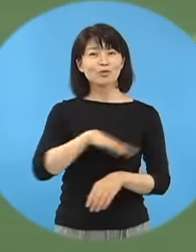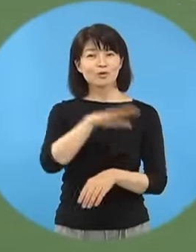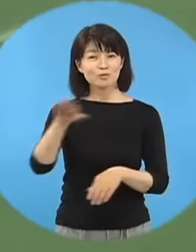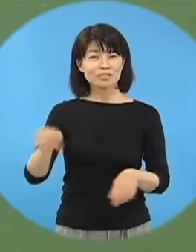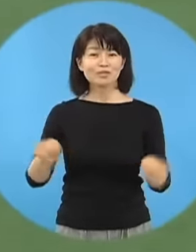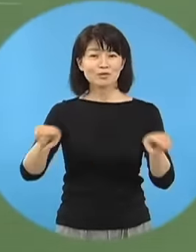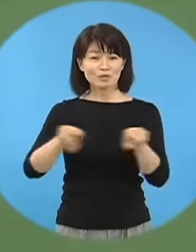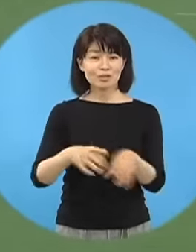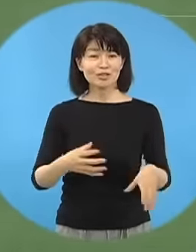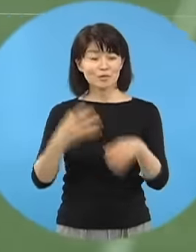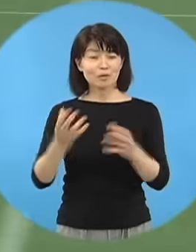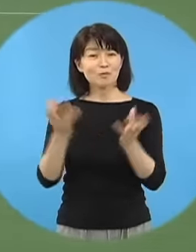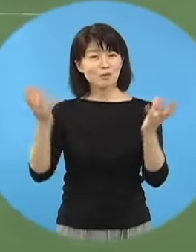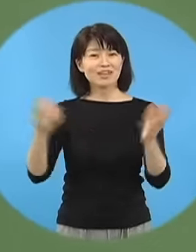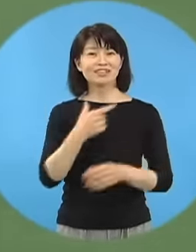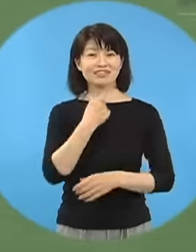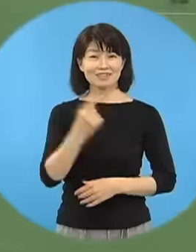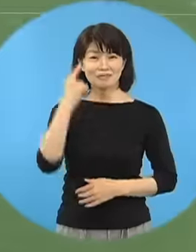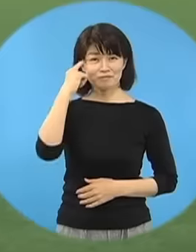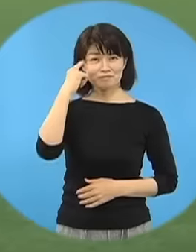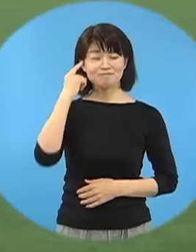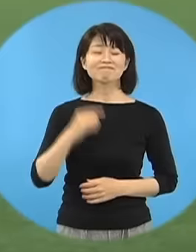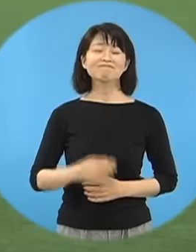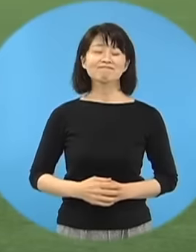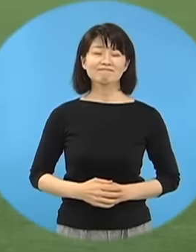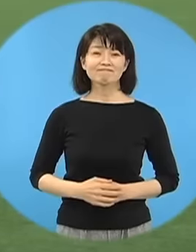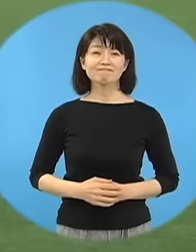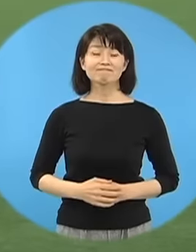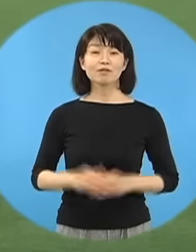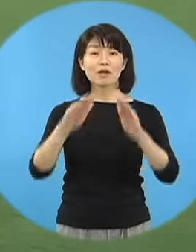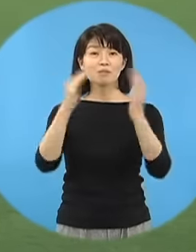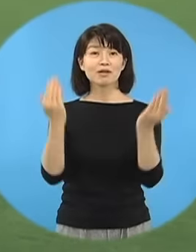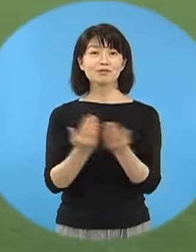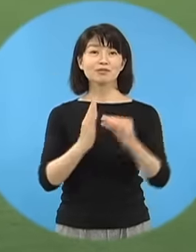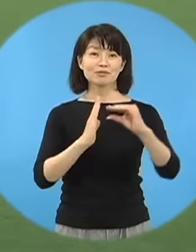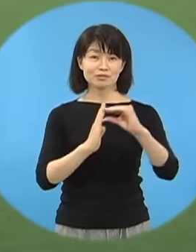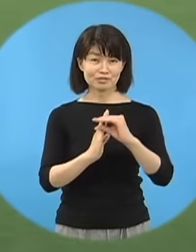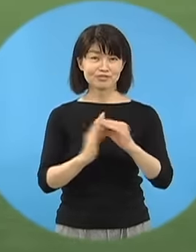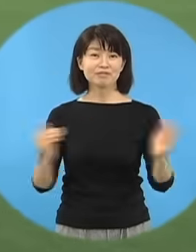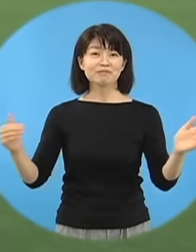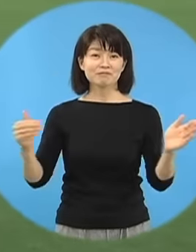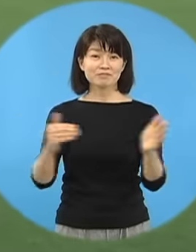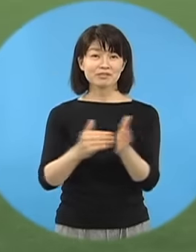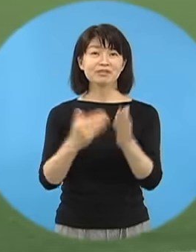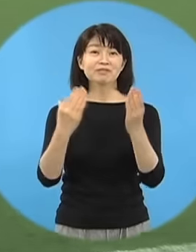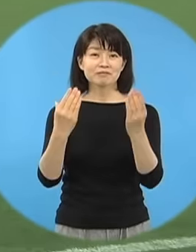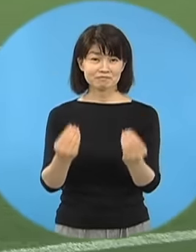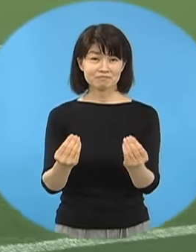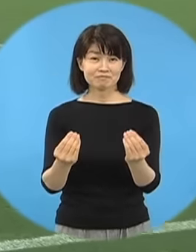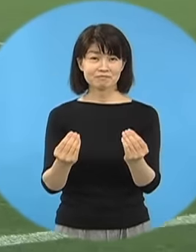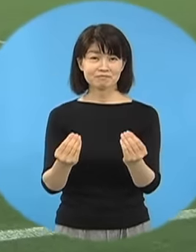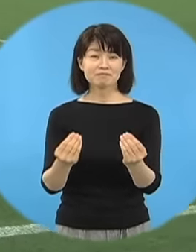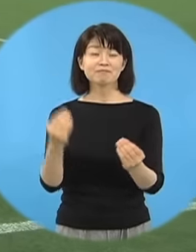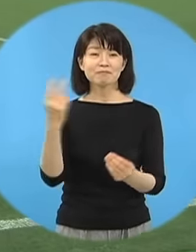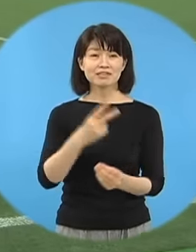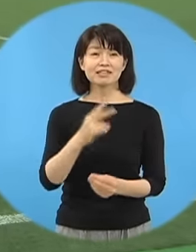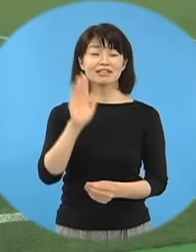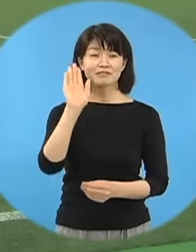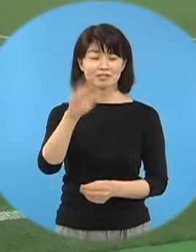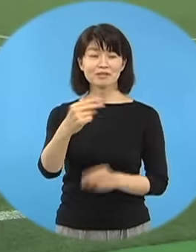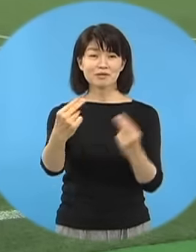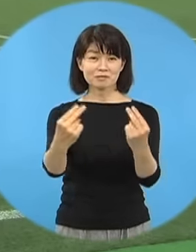一緒にラグビーを盛り上げていきたいと思ましたそれでは今回の丸府中はこの辺りで失礼しますまた次回も